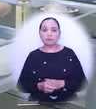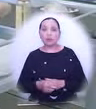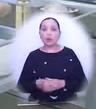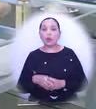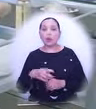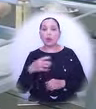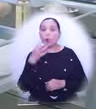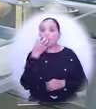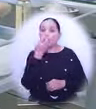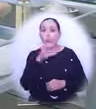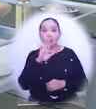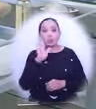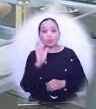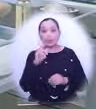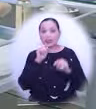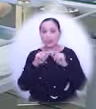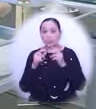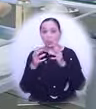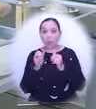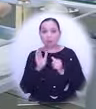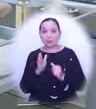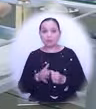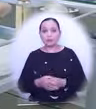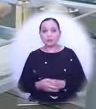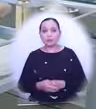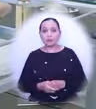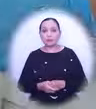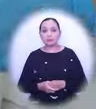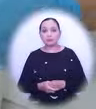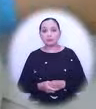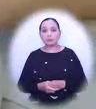Kuymasligini qo'limizga surtib tekshirib olamiz.